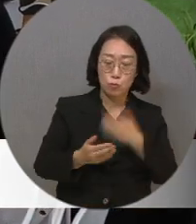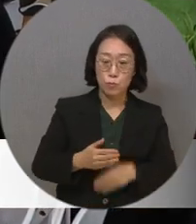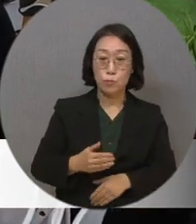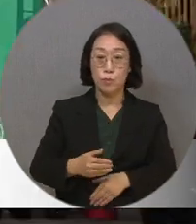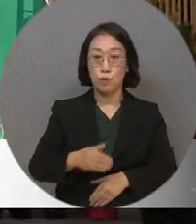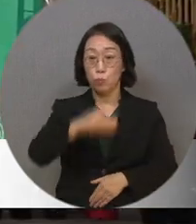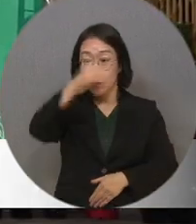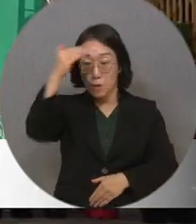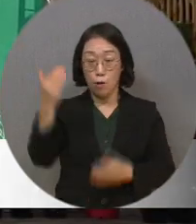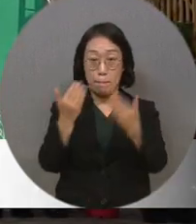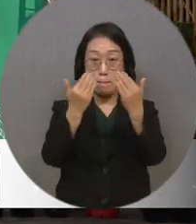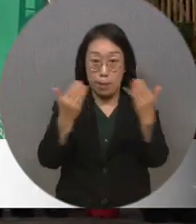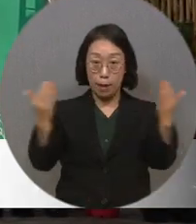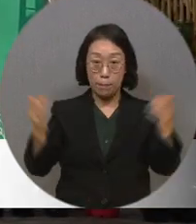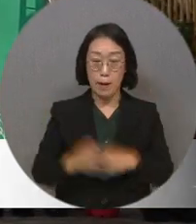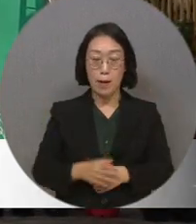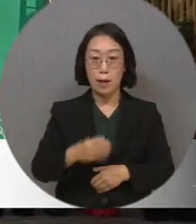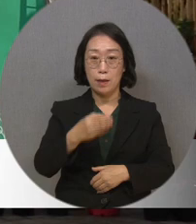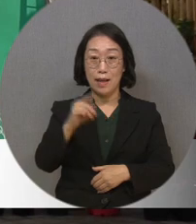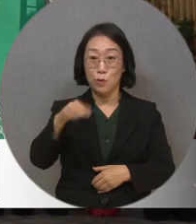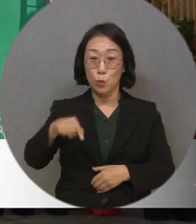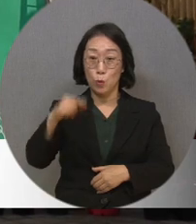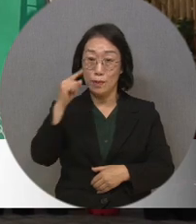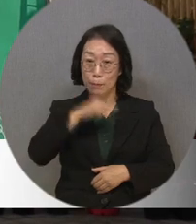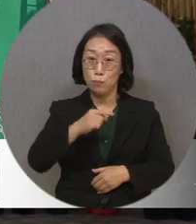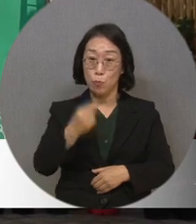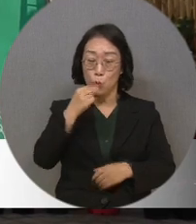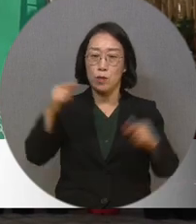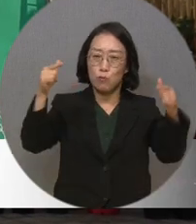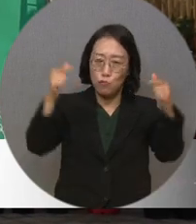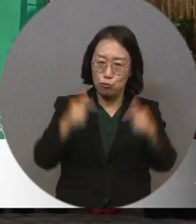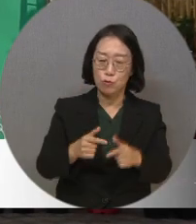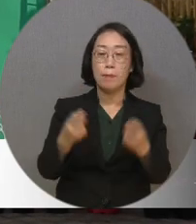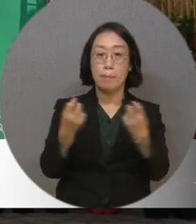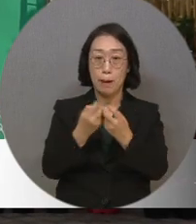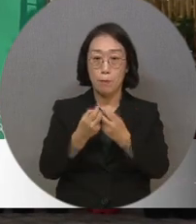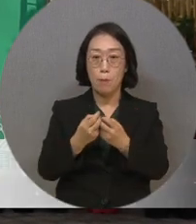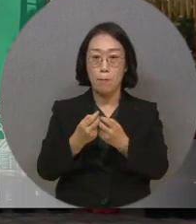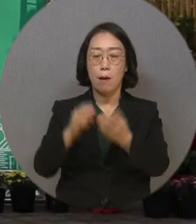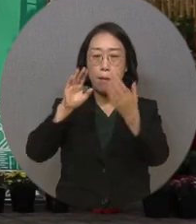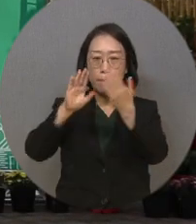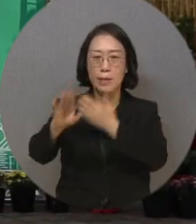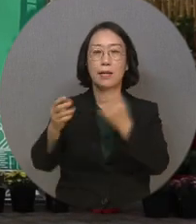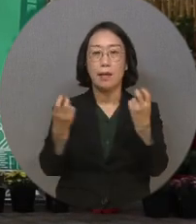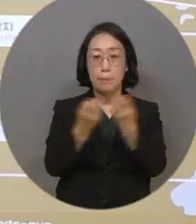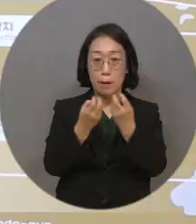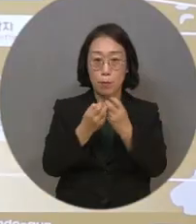통해 탄소 중립과 치유 등 농업의 미래 비전을 제시합니다.